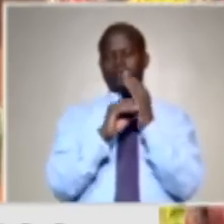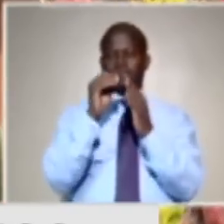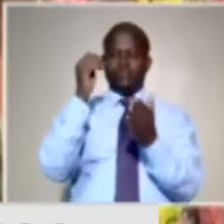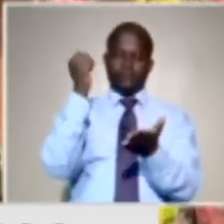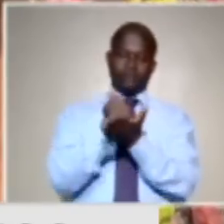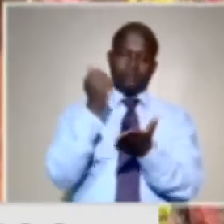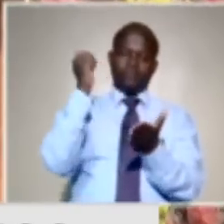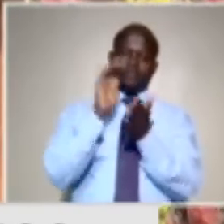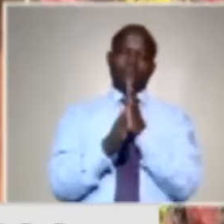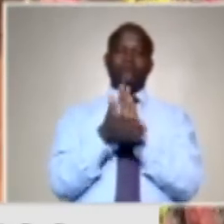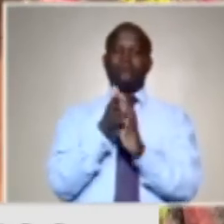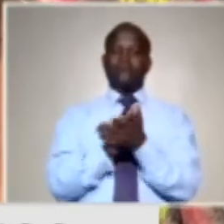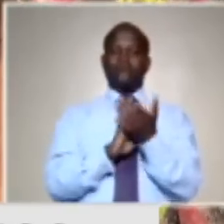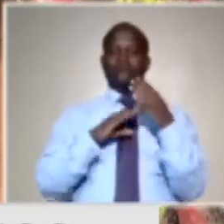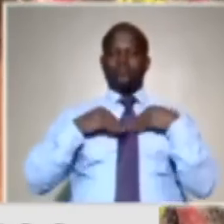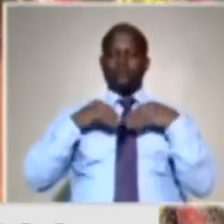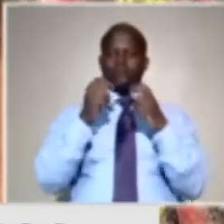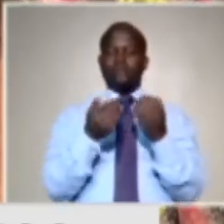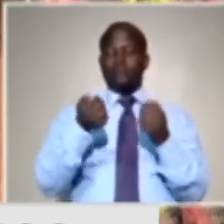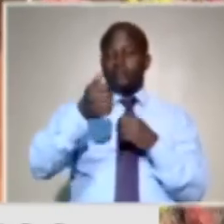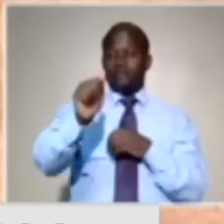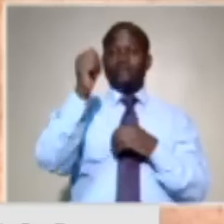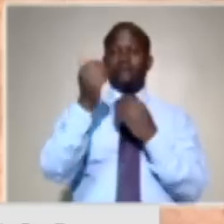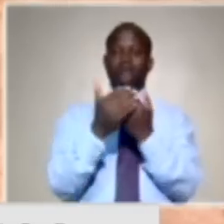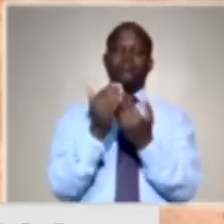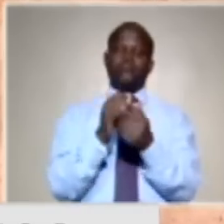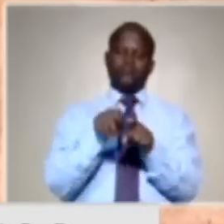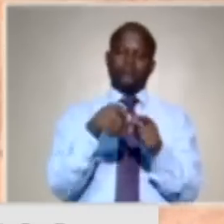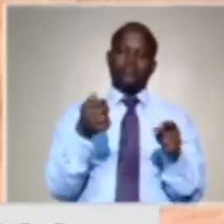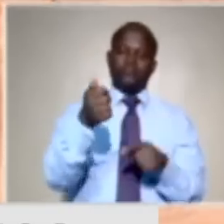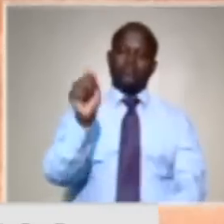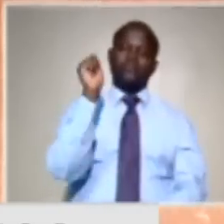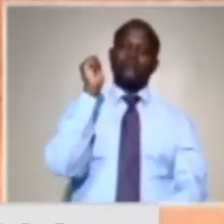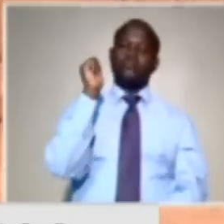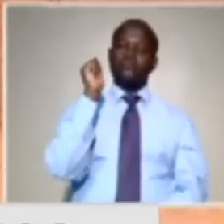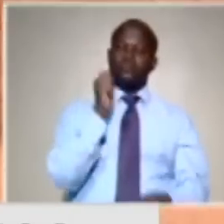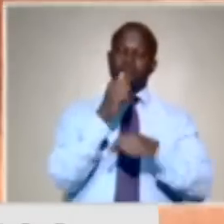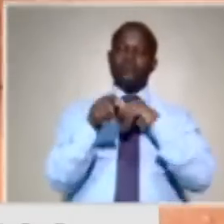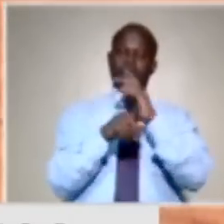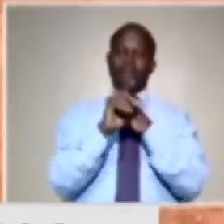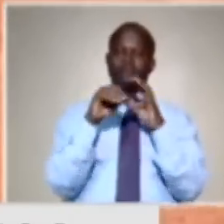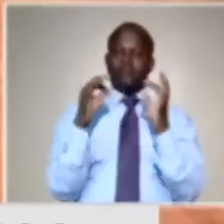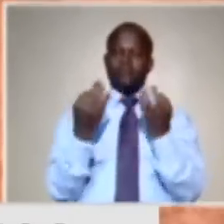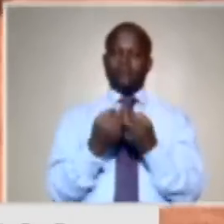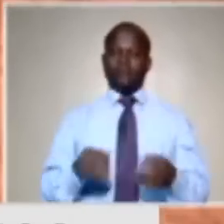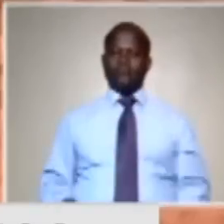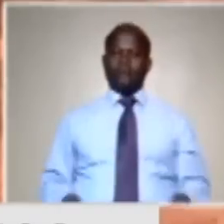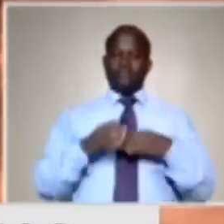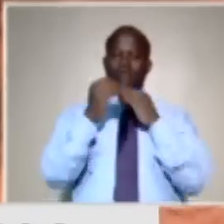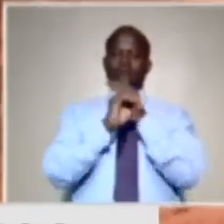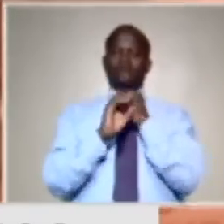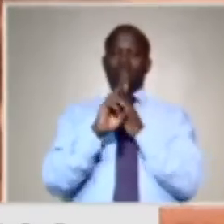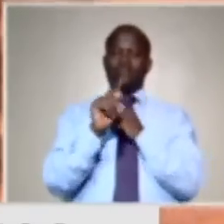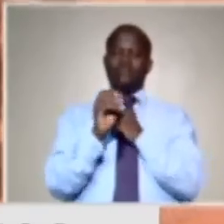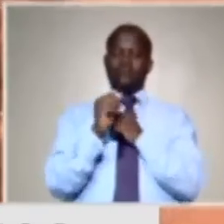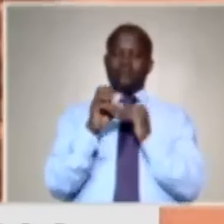kashe birarangira bemera ko umwana ari uwawo bagiye kumurera nk'umwana wabo bwite nyirizina akinjira mu muryango ubuyobozi bw'umurenge wa Rukomo